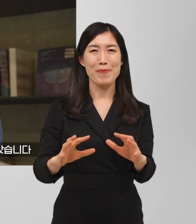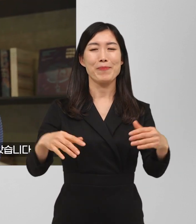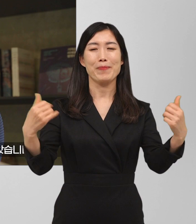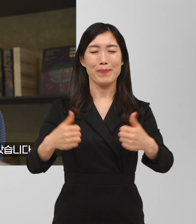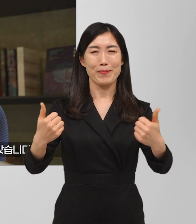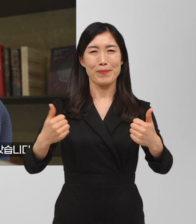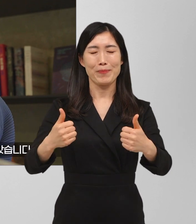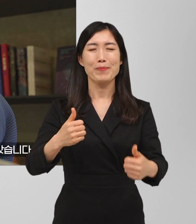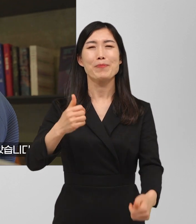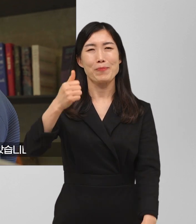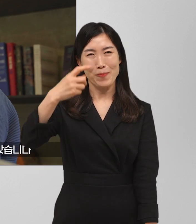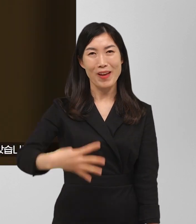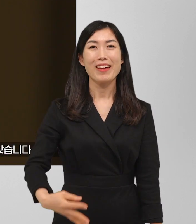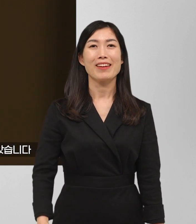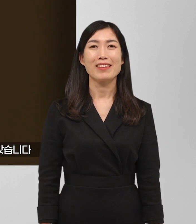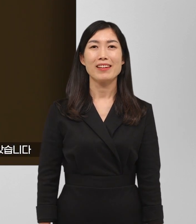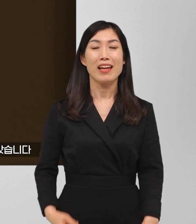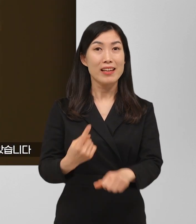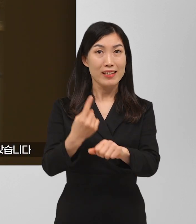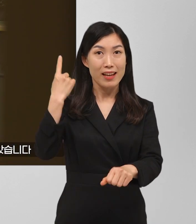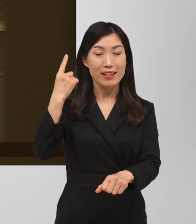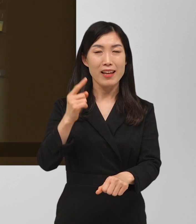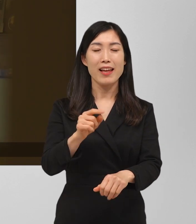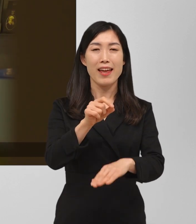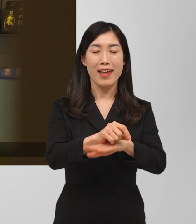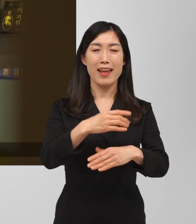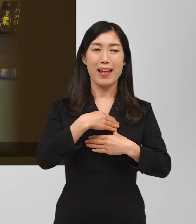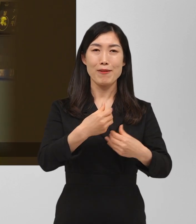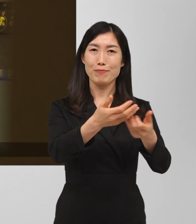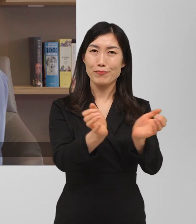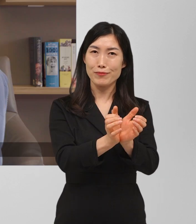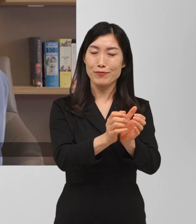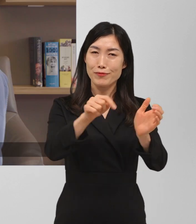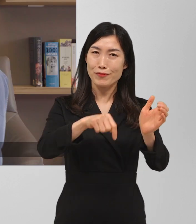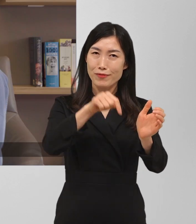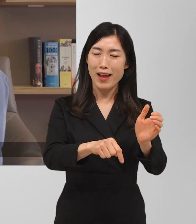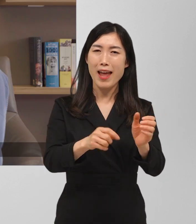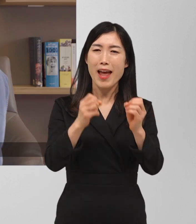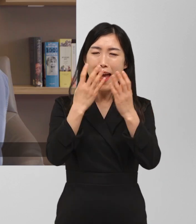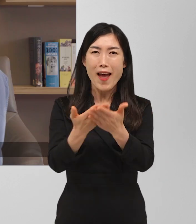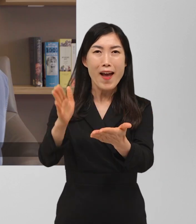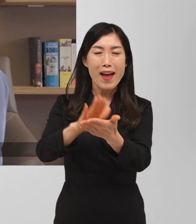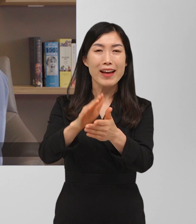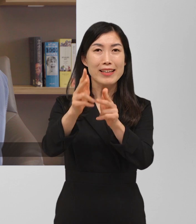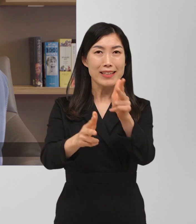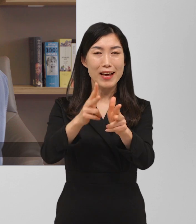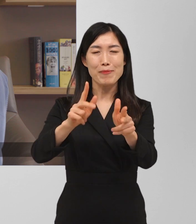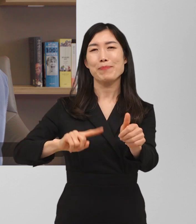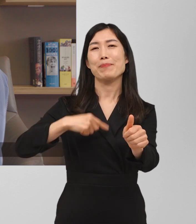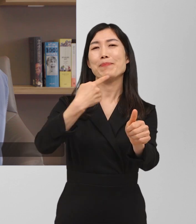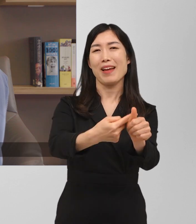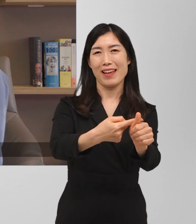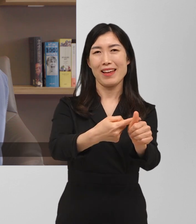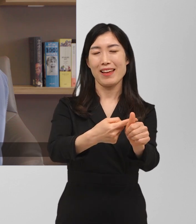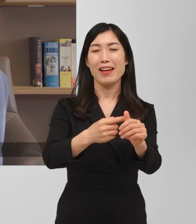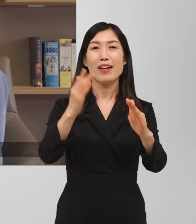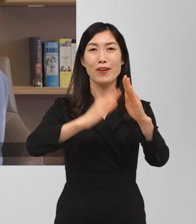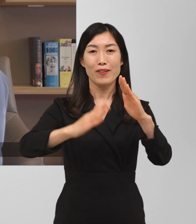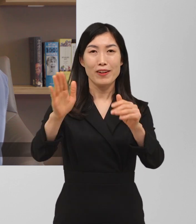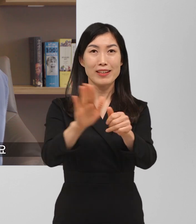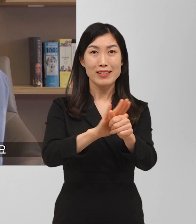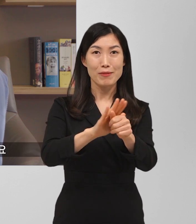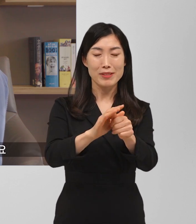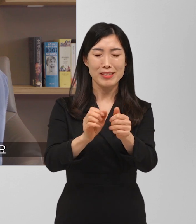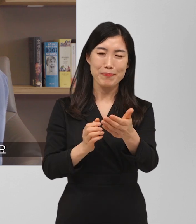공공기관과 함께 고민할 기회가 굉장히 많았습니다. 특히 작년에는 행안부에서 실시하는 정부 혁신 컨설팅 사업에도 참여를